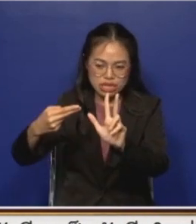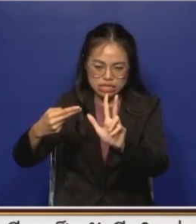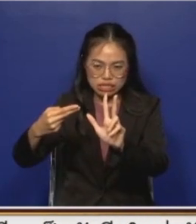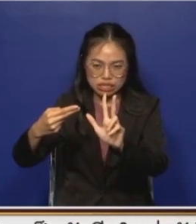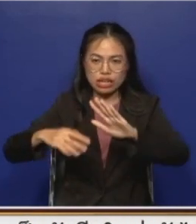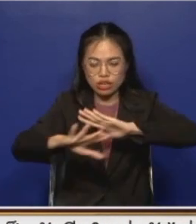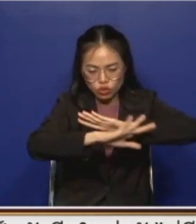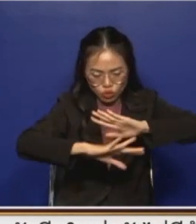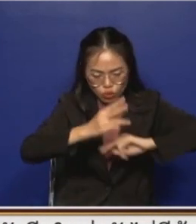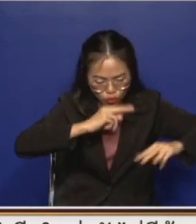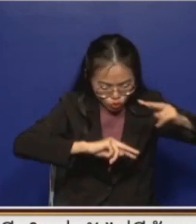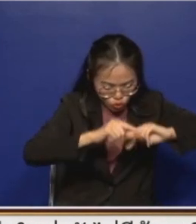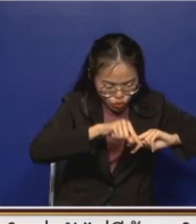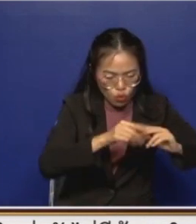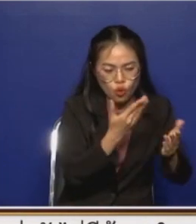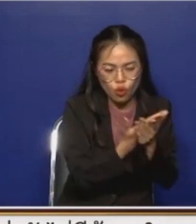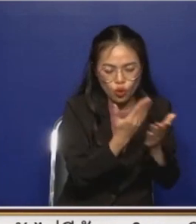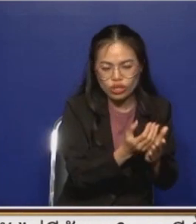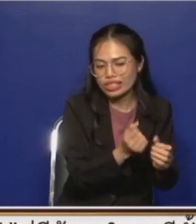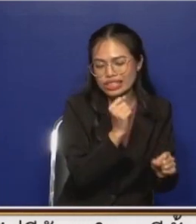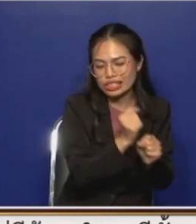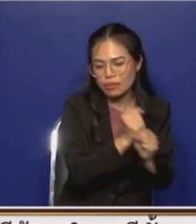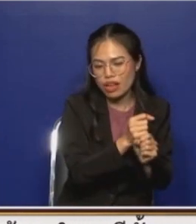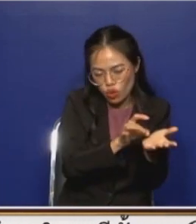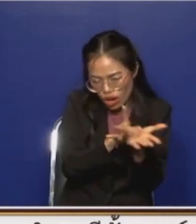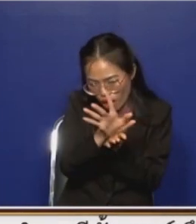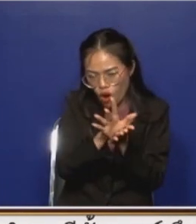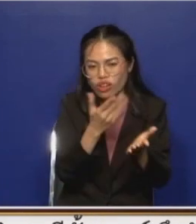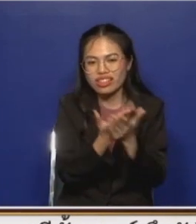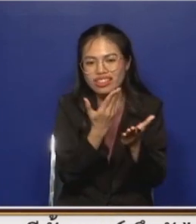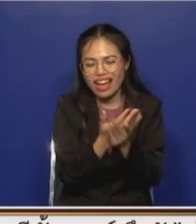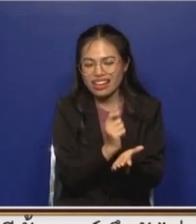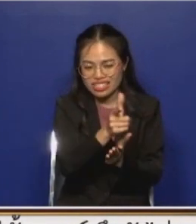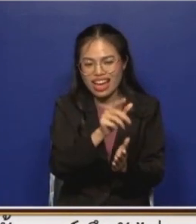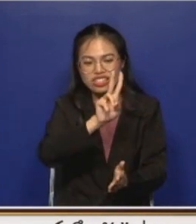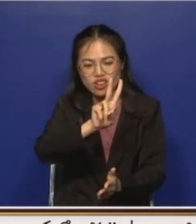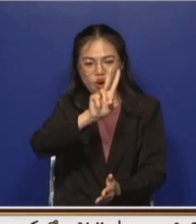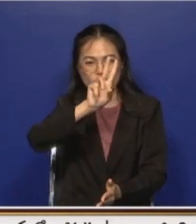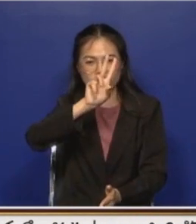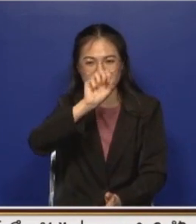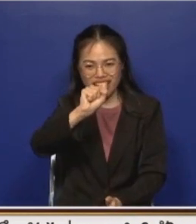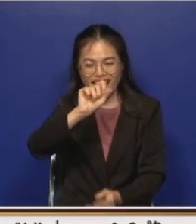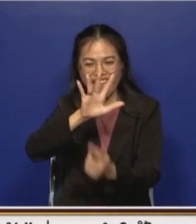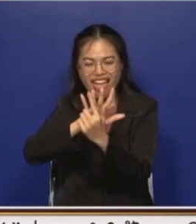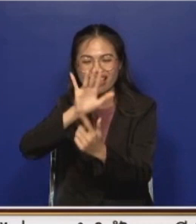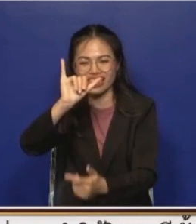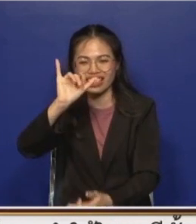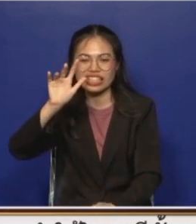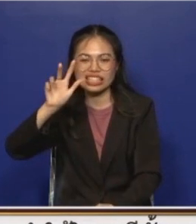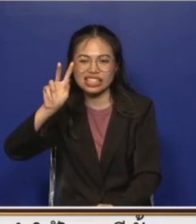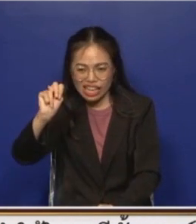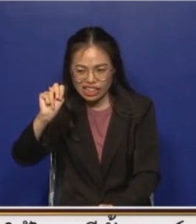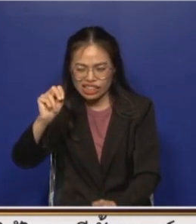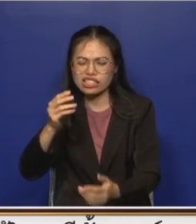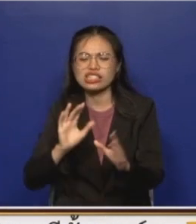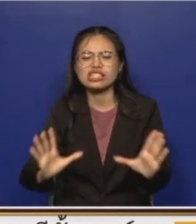ายเงินยังไงเขาโอนเงินเข้าบัญชีฮะโดยตรงผมเตือนแล้วฮะแล้วฟังบท